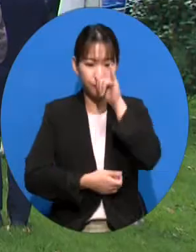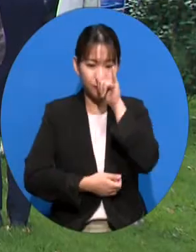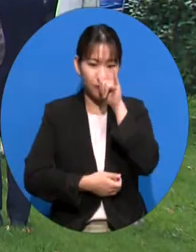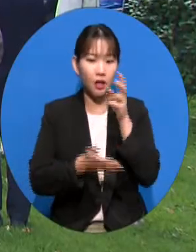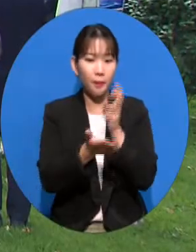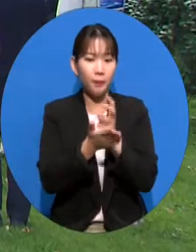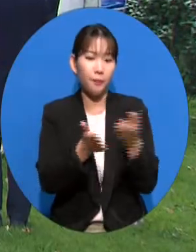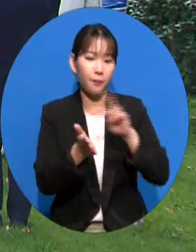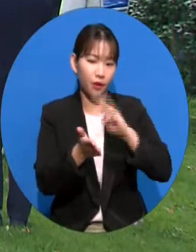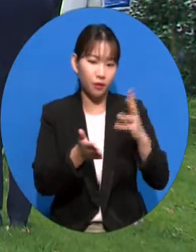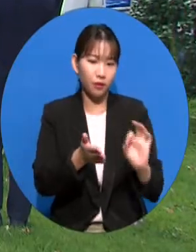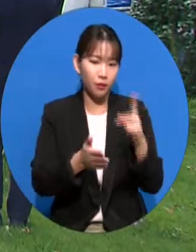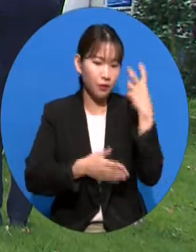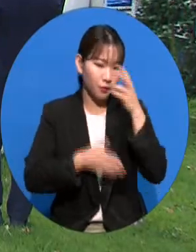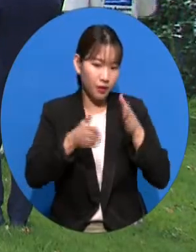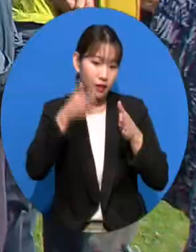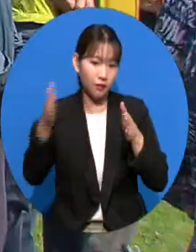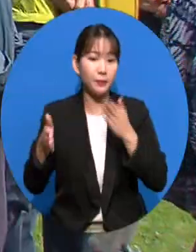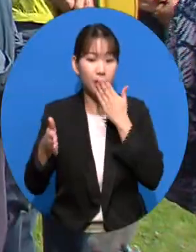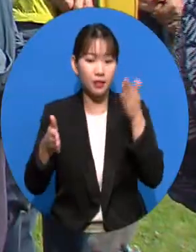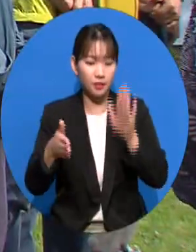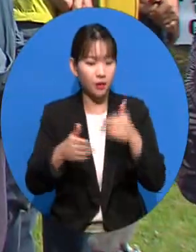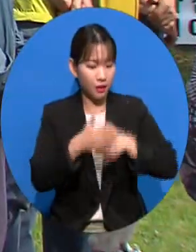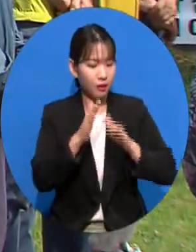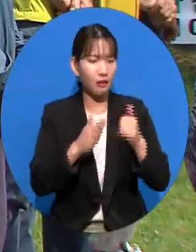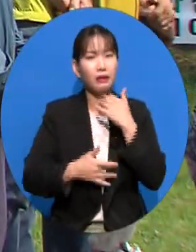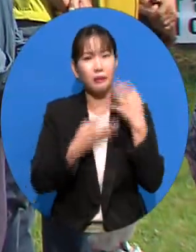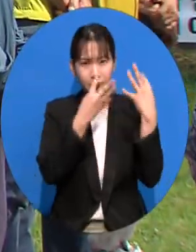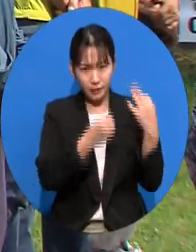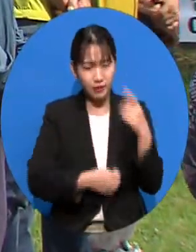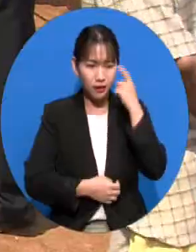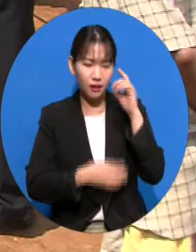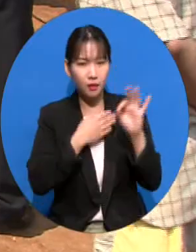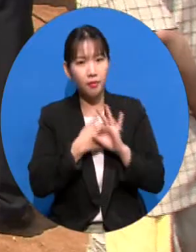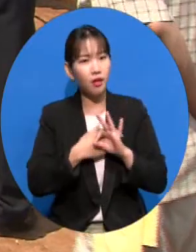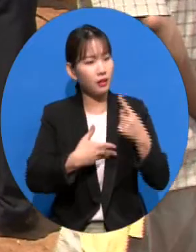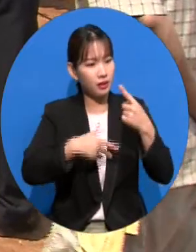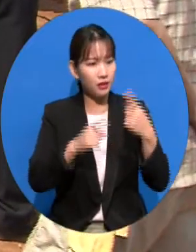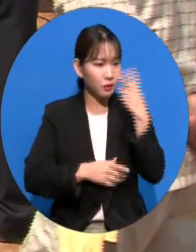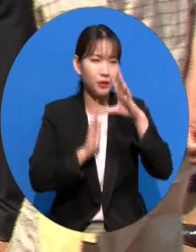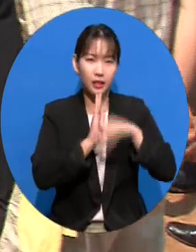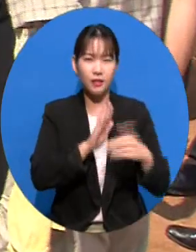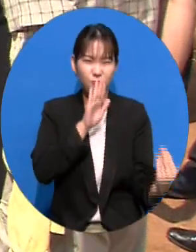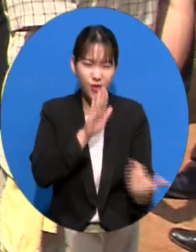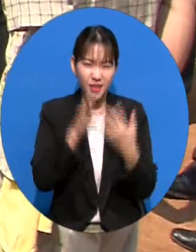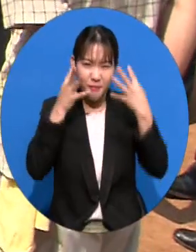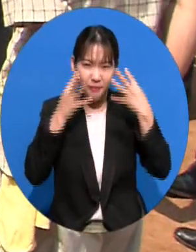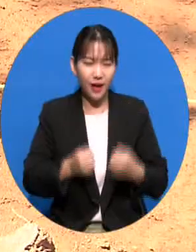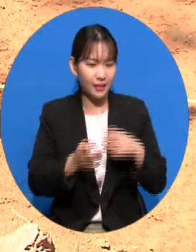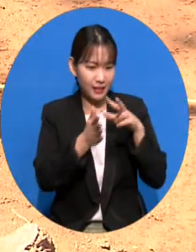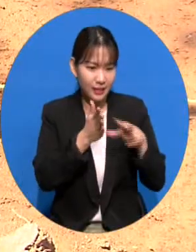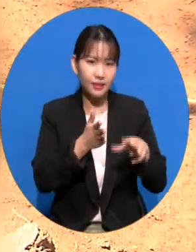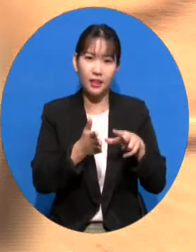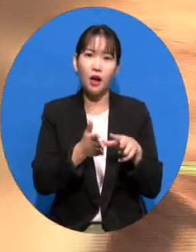법 개정을 통해 조사 기간을 연장할 수는 있지만 유족들이 고령인 점을 감안하면 1차 조사 기간에 최대한 많은 수의